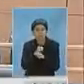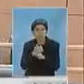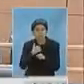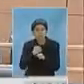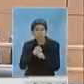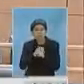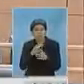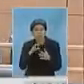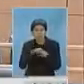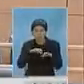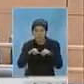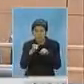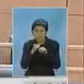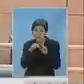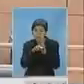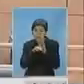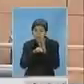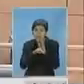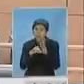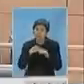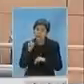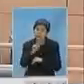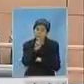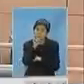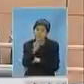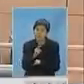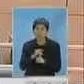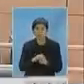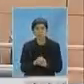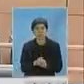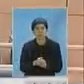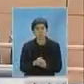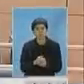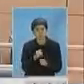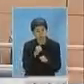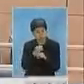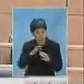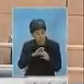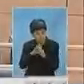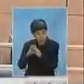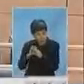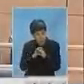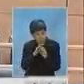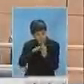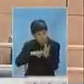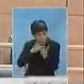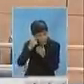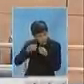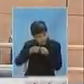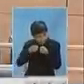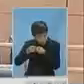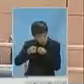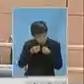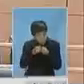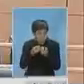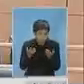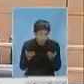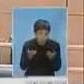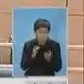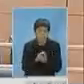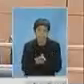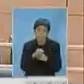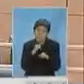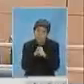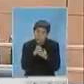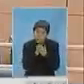อำนาจในขบวนการเคลื่อนไหวนั้นหรือไม่ท่านไปมีส่วนร่วมวางแผนคิดอ่านเตรียมการกันอย่างไรในการ